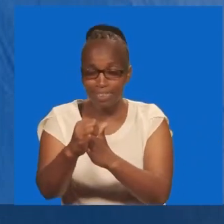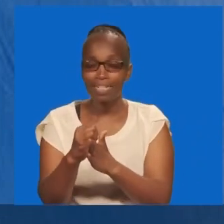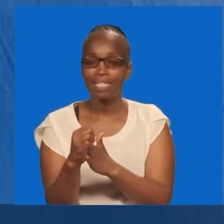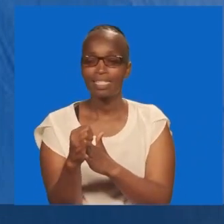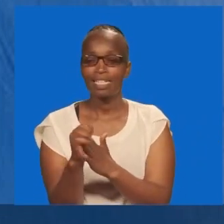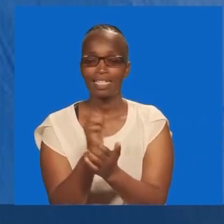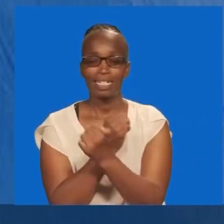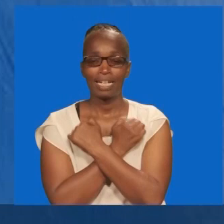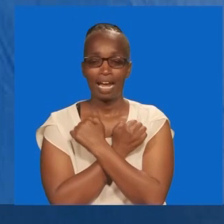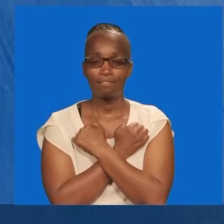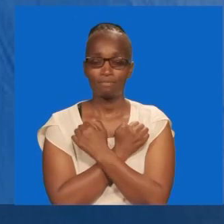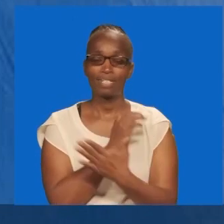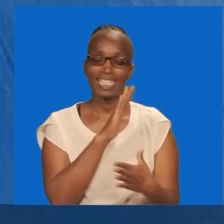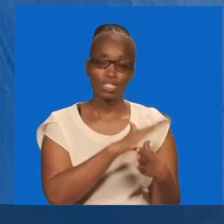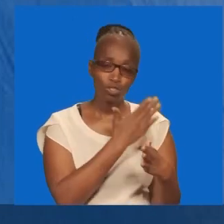katika upendo.